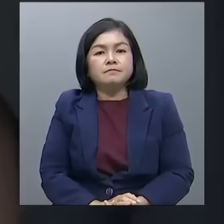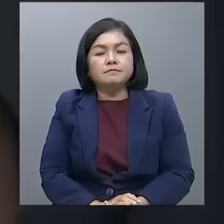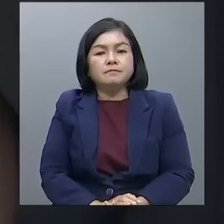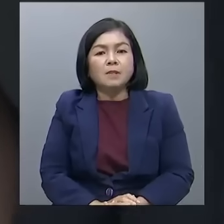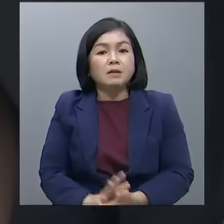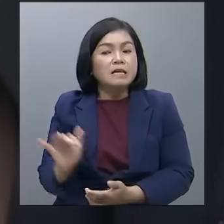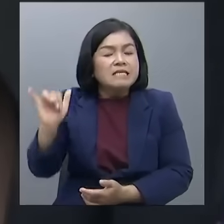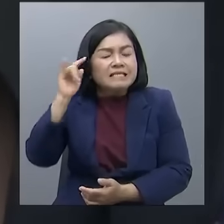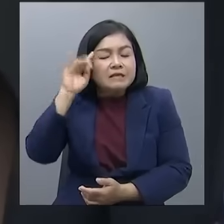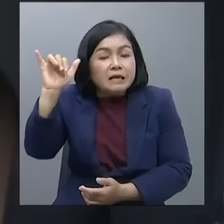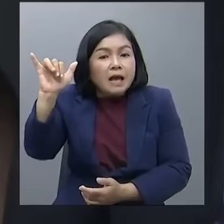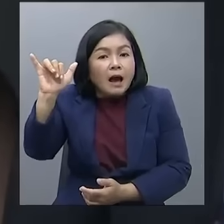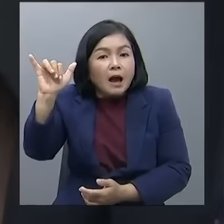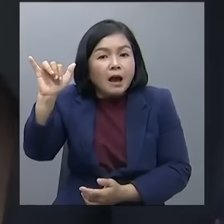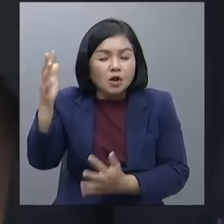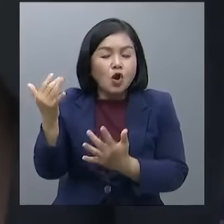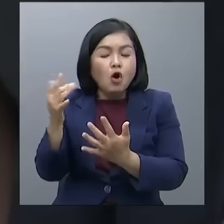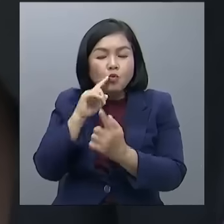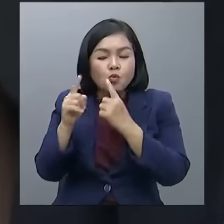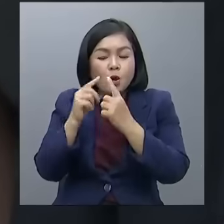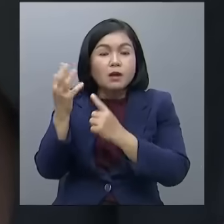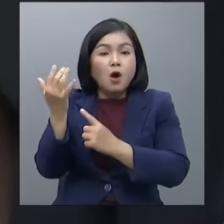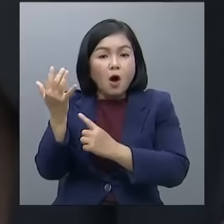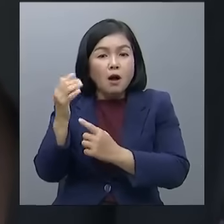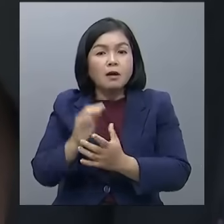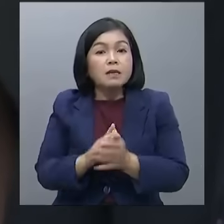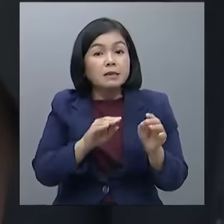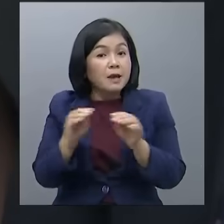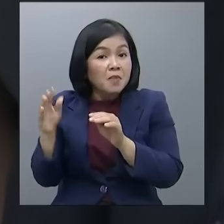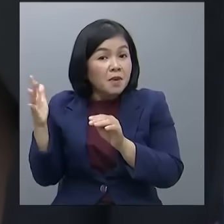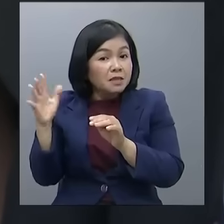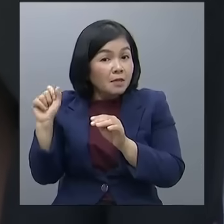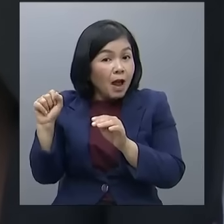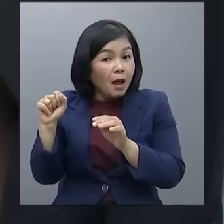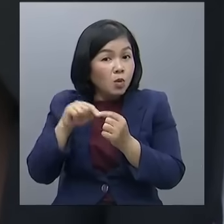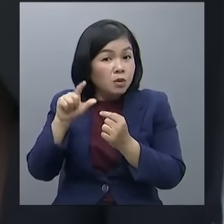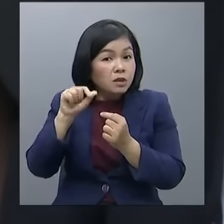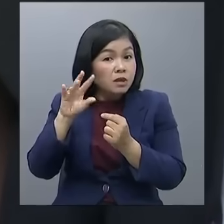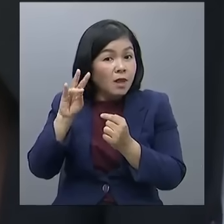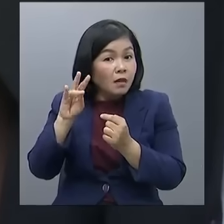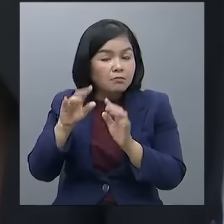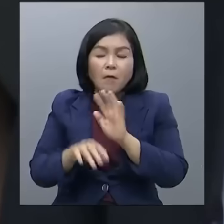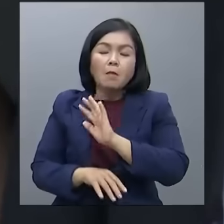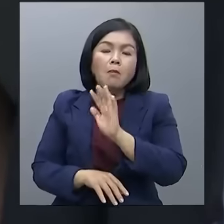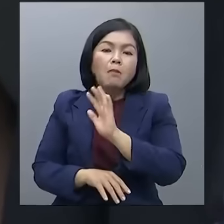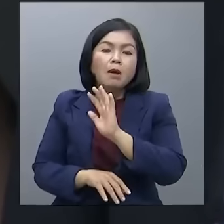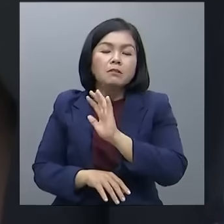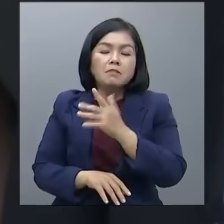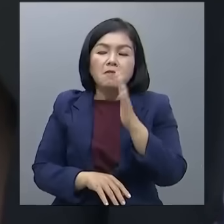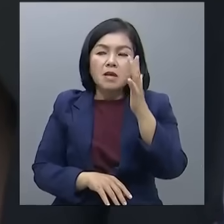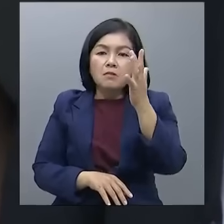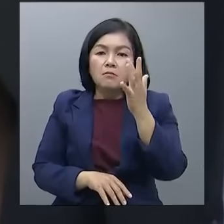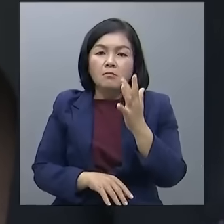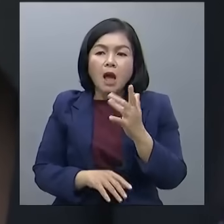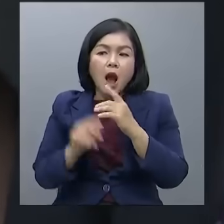เดี๋ยวเพิ่งคิดครับเดี๋ยวเพิ่งว่ากันทีหลังแล้วกันตรงนี้นะครับ ไม่เลื่อนใช่ไหมคะที่ 27ไม่น่านะครับ